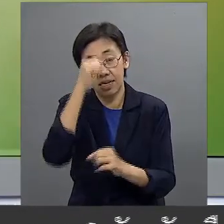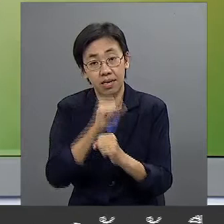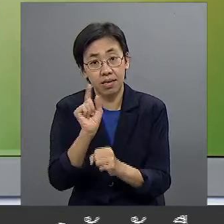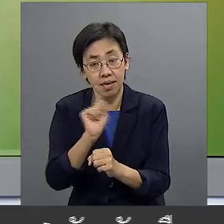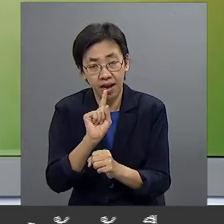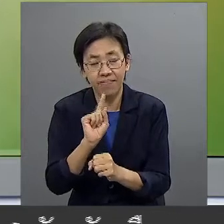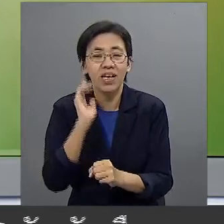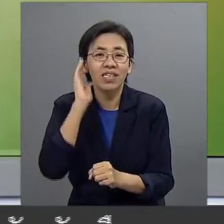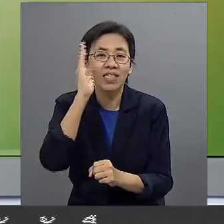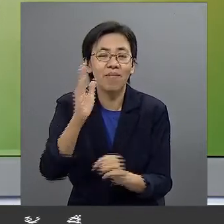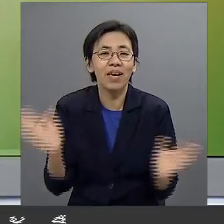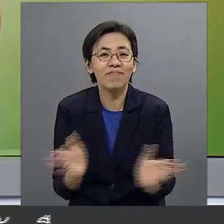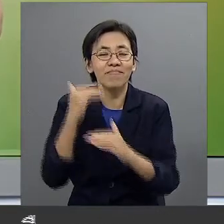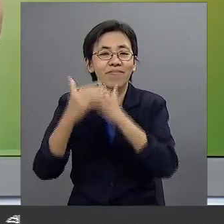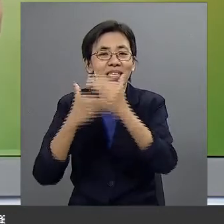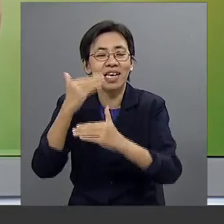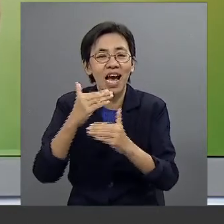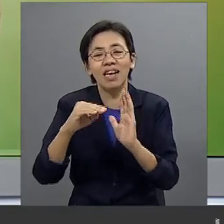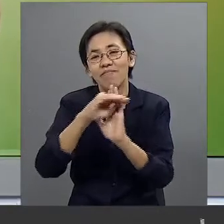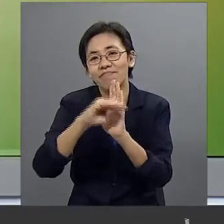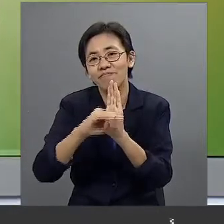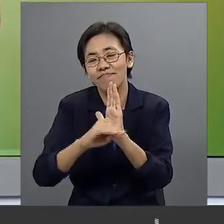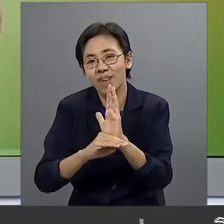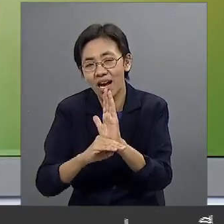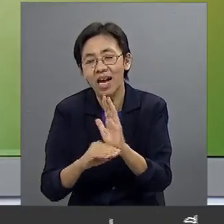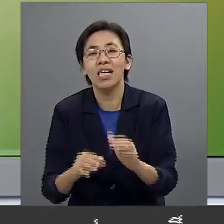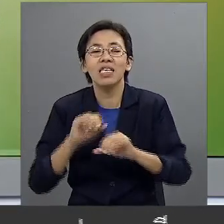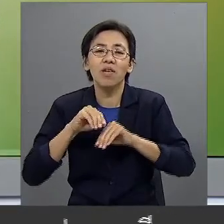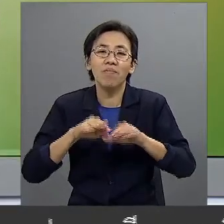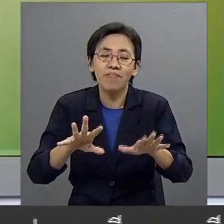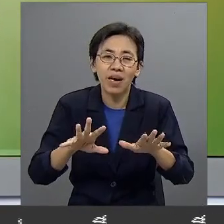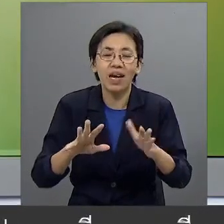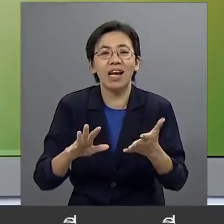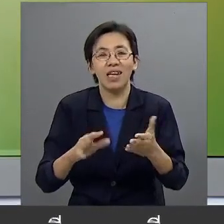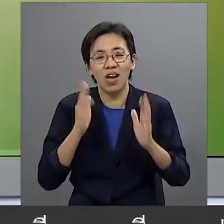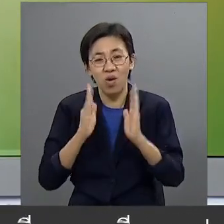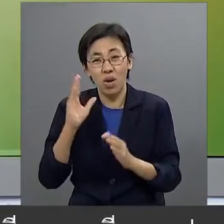มาตรการป้องกันเป็นขั้นๆไปนะคะเช่นพระเจ้าเสื้อฟิวในบางเมืองคุมเข้มเรื่องการแต่งตั้งเป็นต้นค่ะ